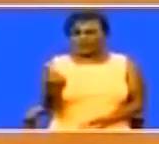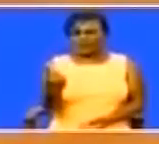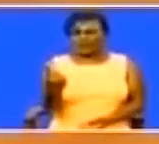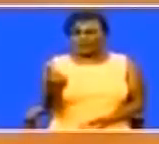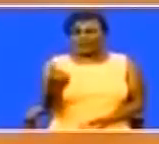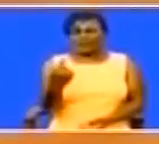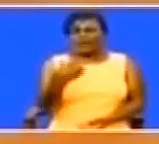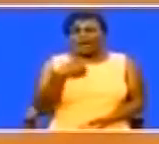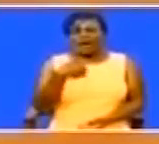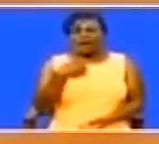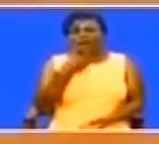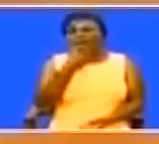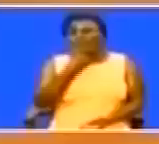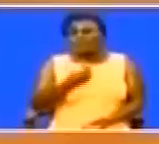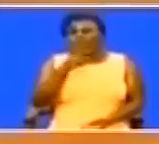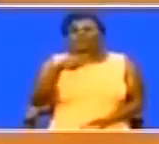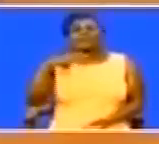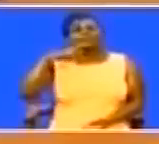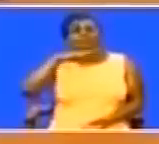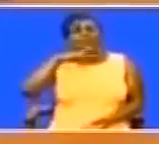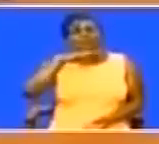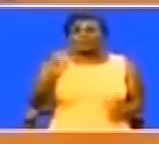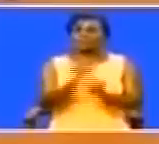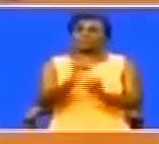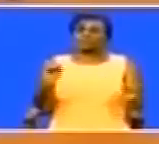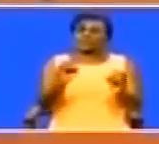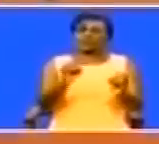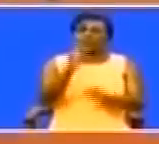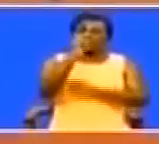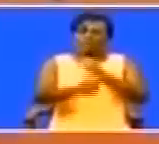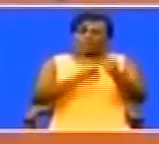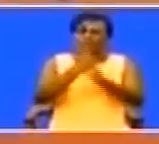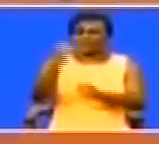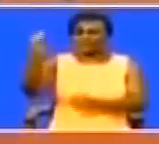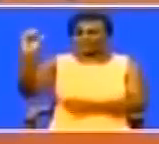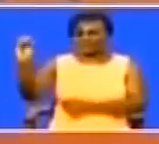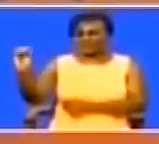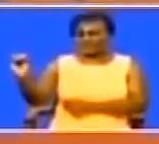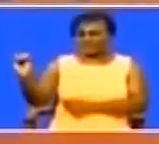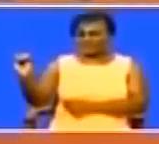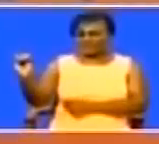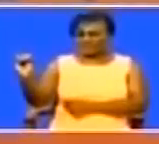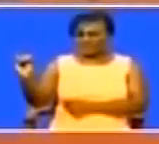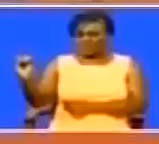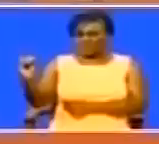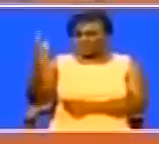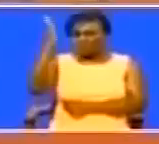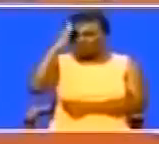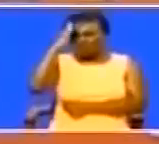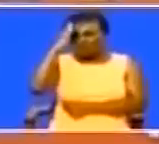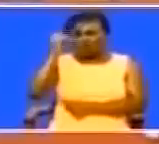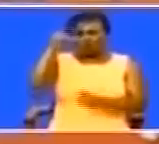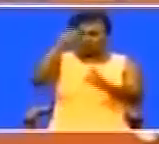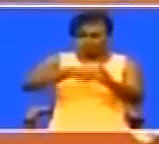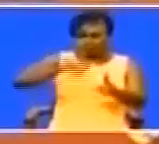na zosimua wengi kwa kuwa hajazinyoa kwa takriban zaidi ya miaka 50. Anajitambulisha kama mpiganaji wa uhuru,